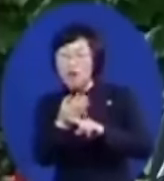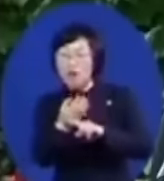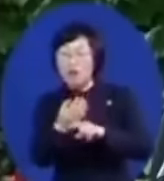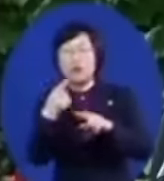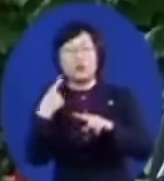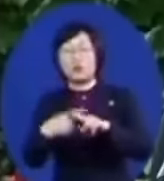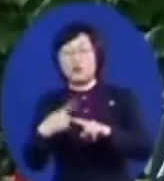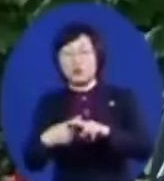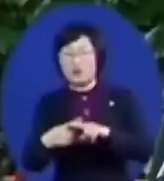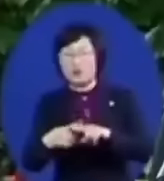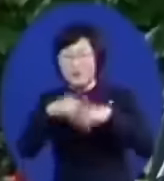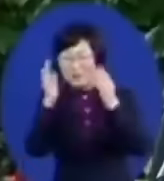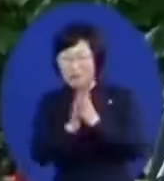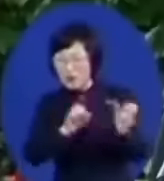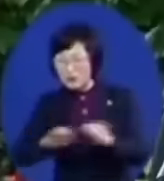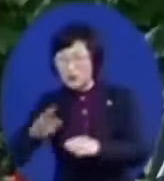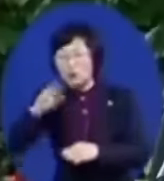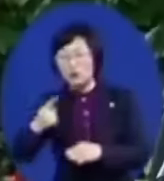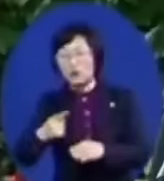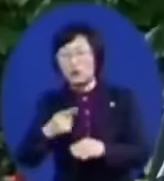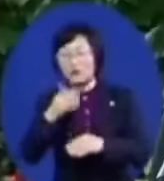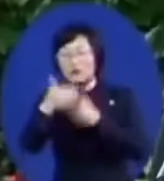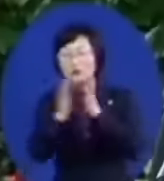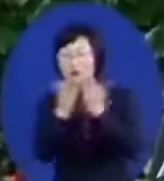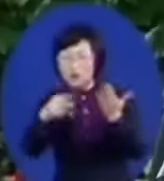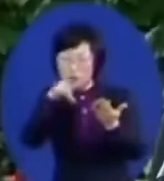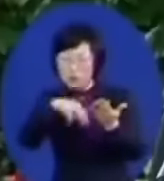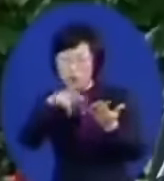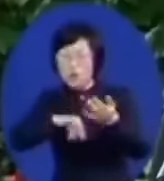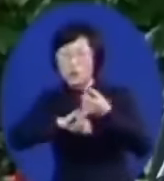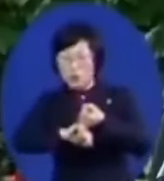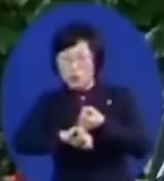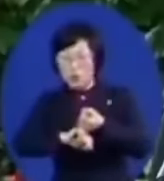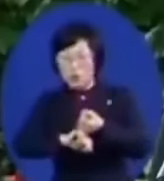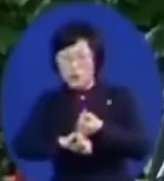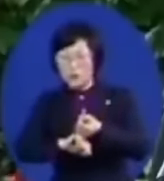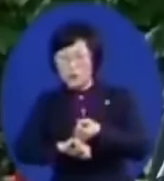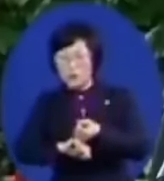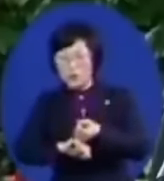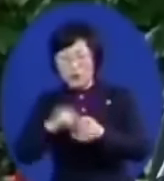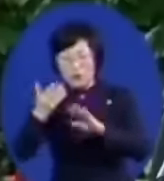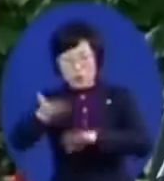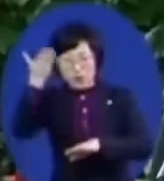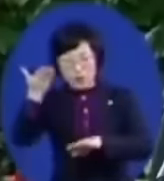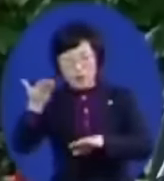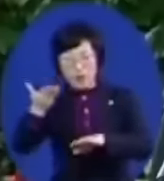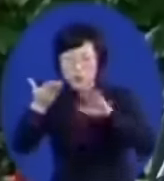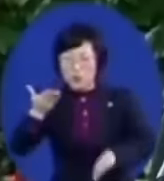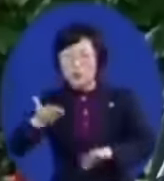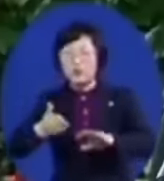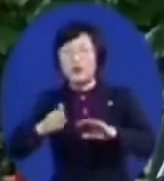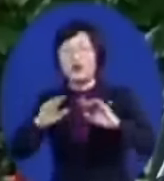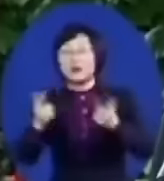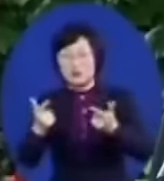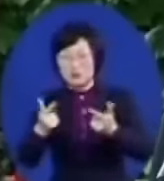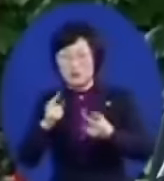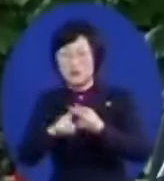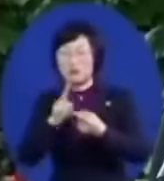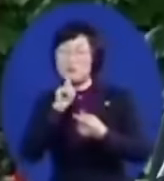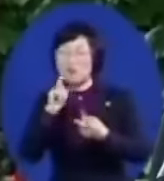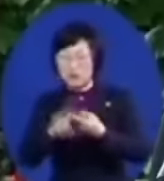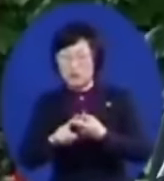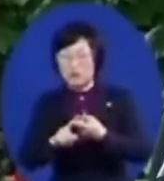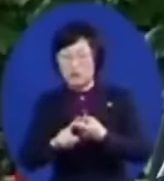잃어버릴지라도 성경 한 권만 있으면 또 머리가 되고 꼬리도 안 되고 위에 있고 아래 내려가지 않고 남에게 구워질지도 꾸지 않습니다.